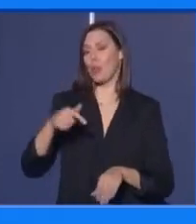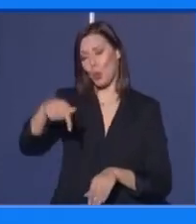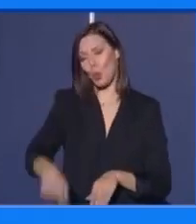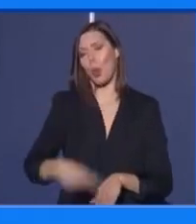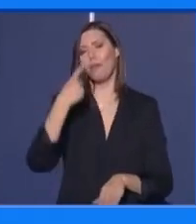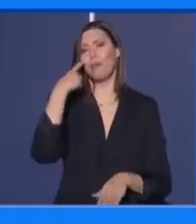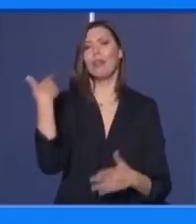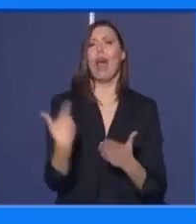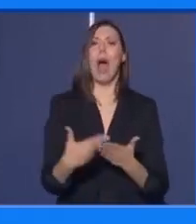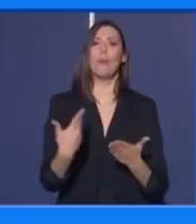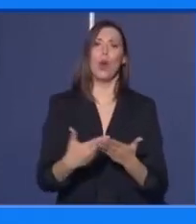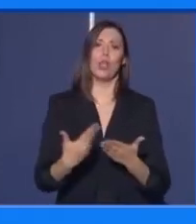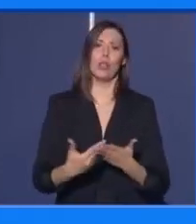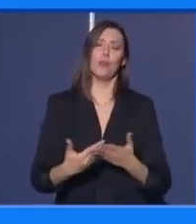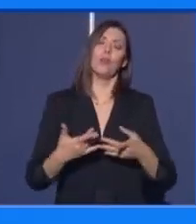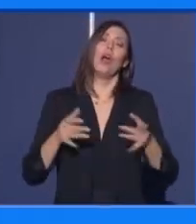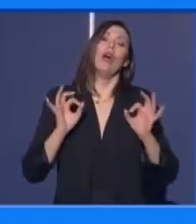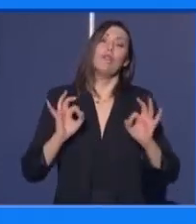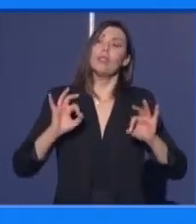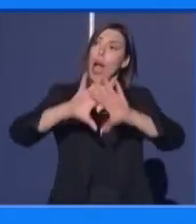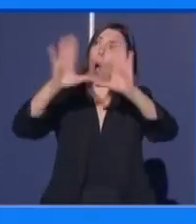είναι τι κάνουμε από εδώ και στο εξής.